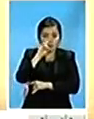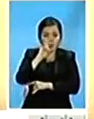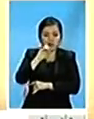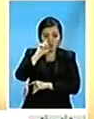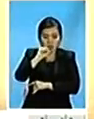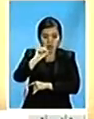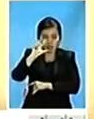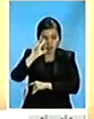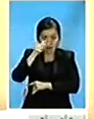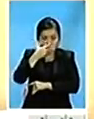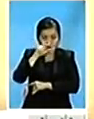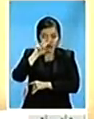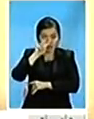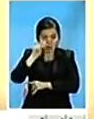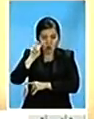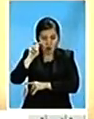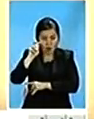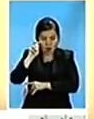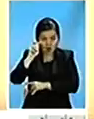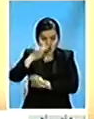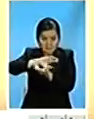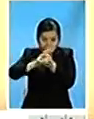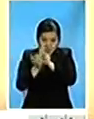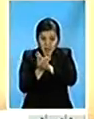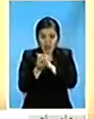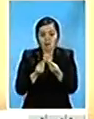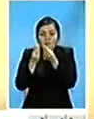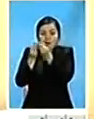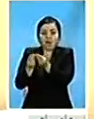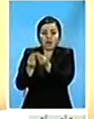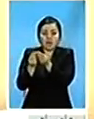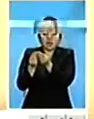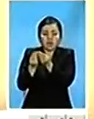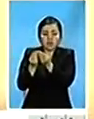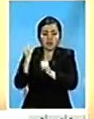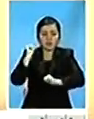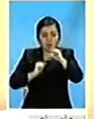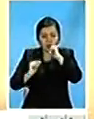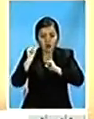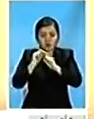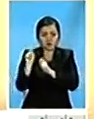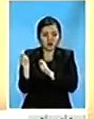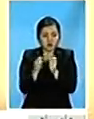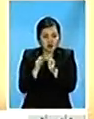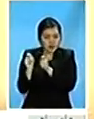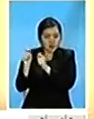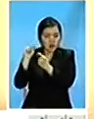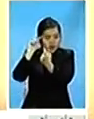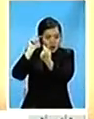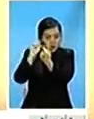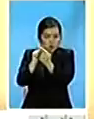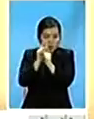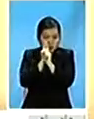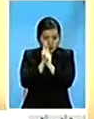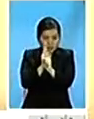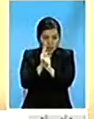65,836,200 บาทไปเป็นงบประมาณของสถาบันดนตรีกาลยานิวัฒนาเพื่อให้สอดคล้องกับพระราชบัญญัติสถาบัน